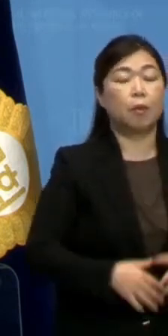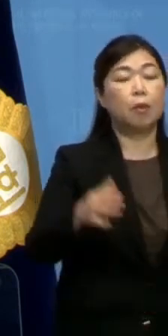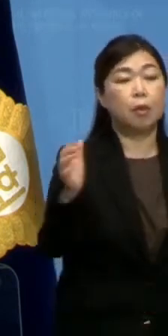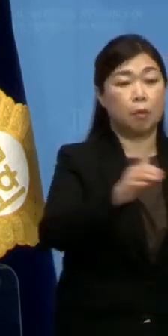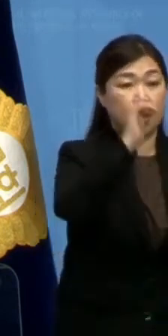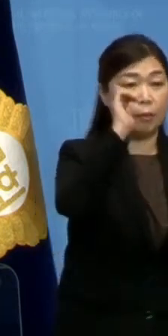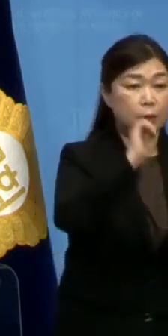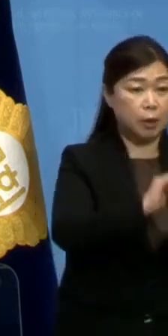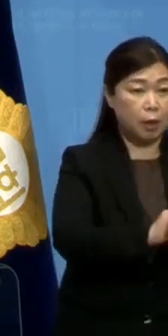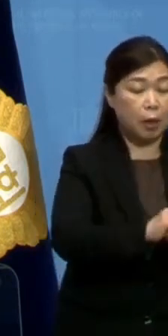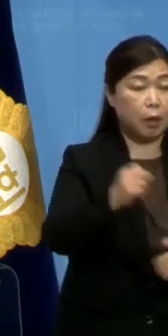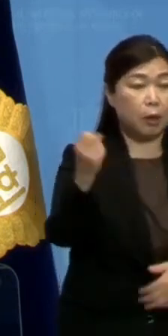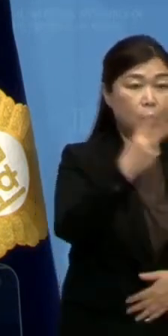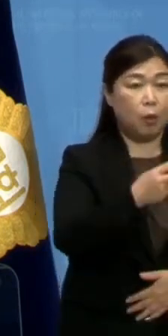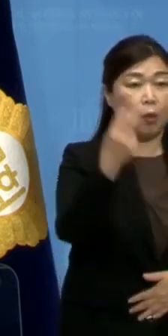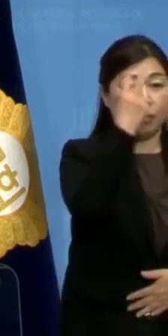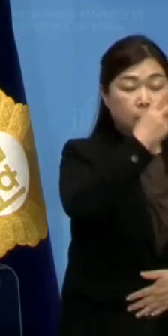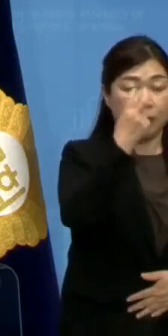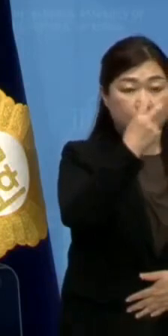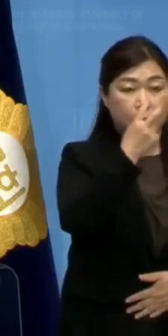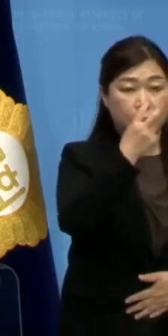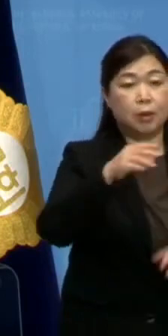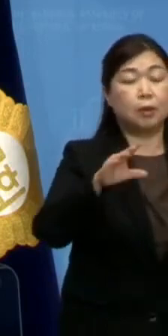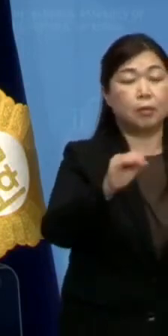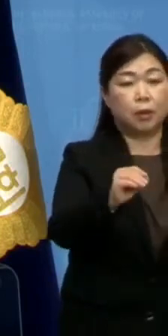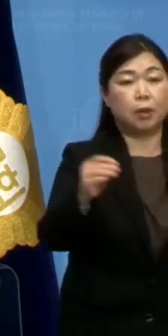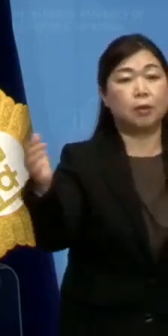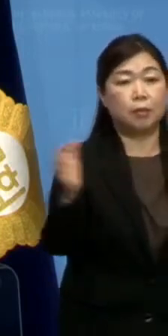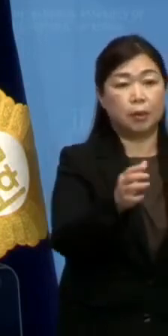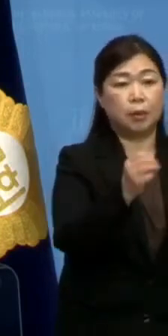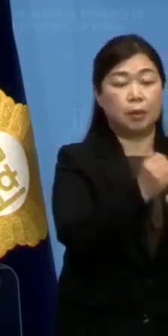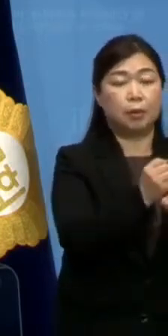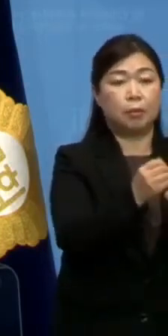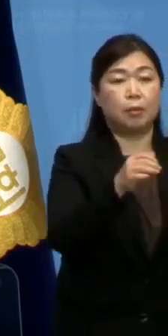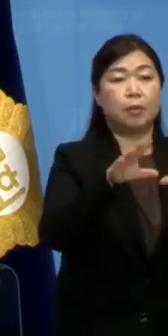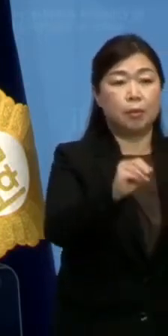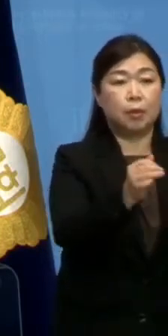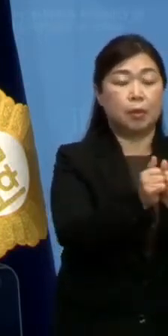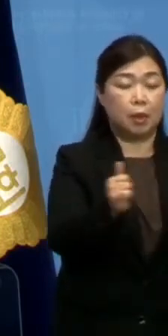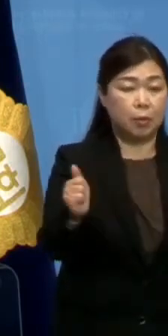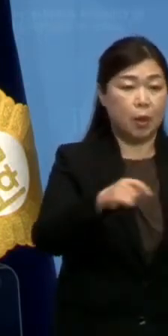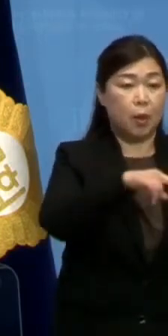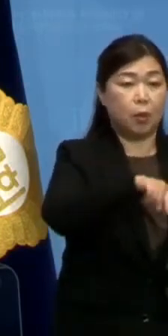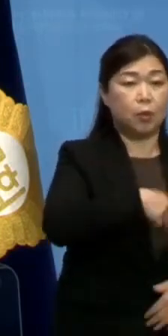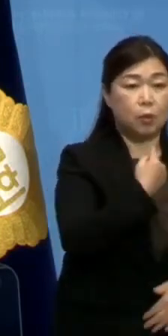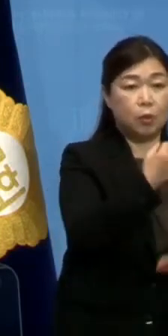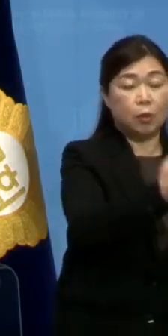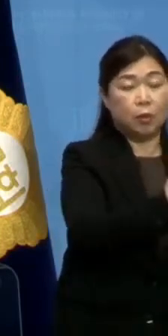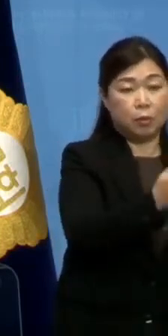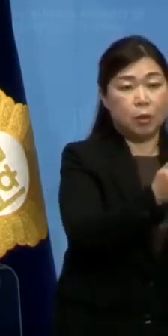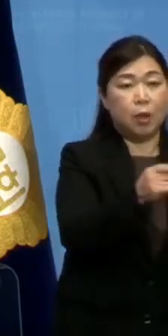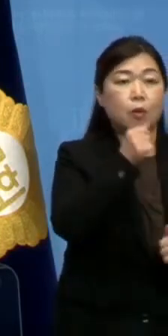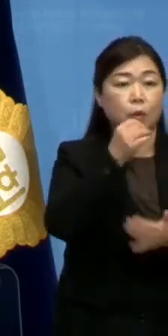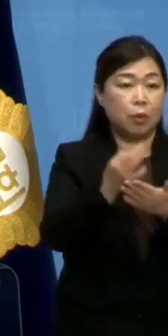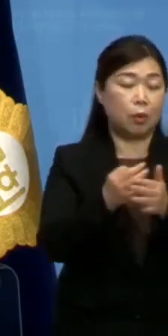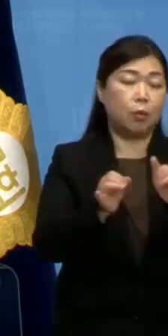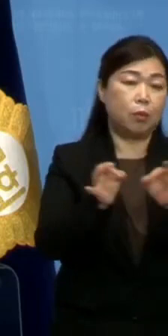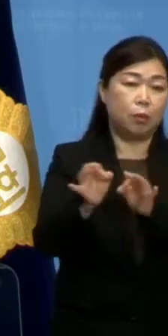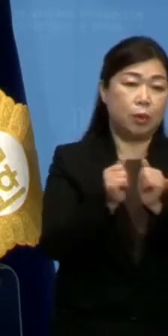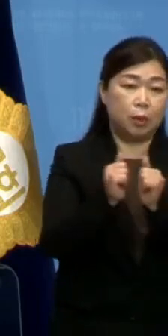집합 제한 및 금지 조치를 받은 소상공인 자영업자를 지원하는 입법과